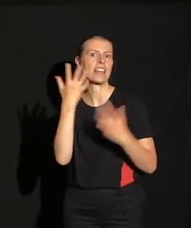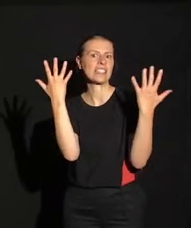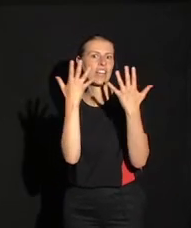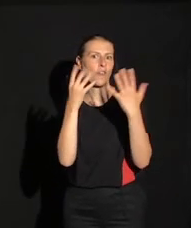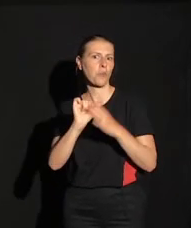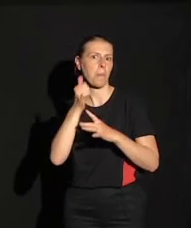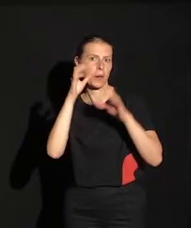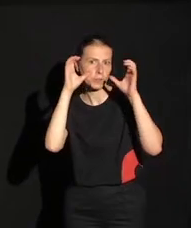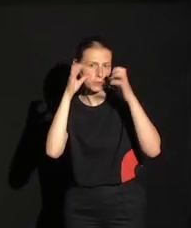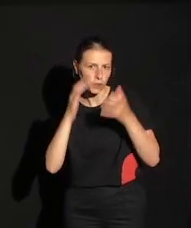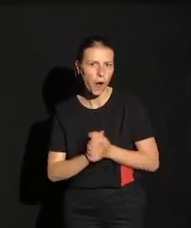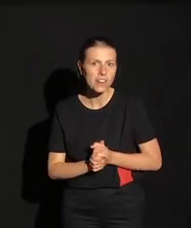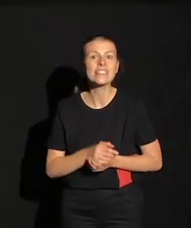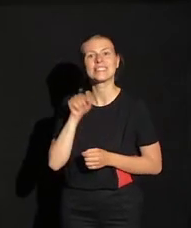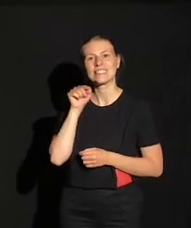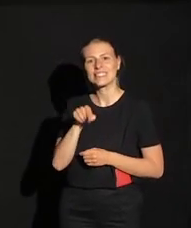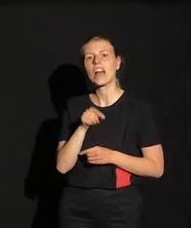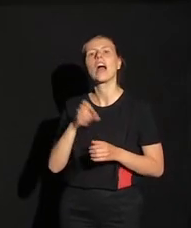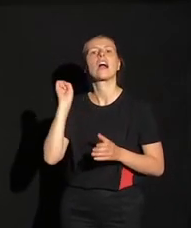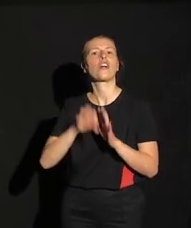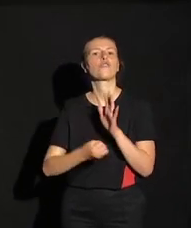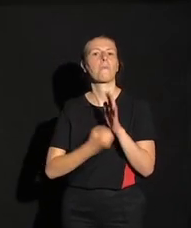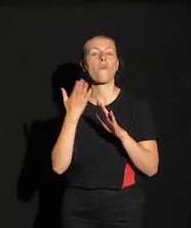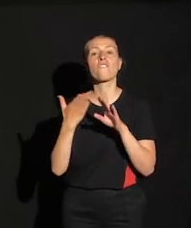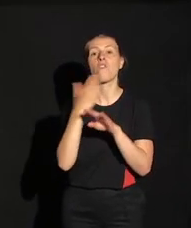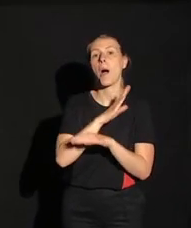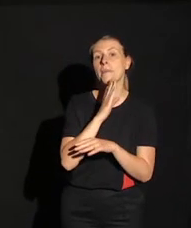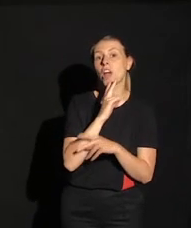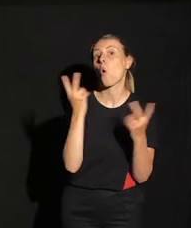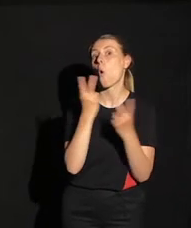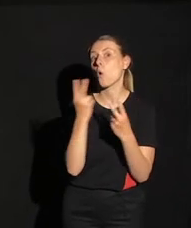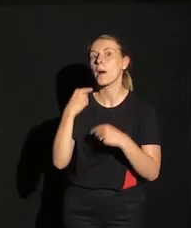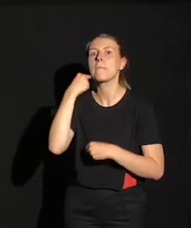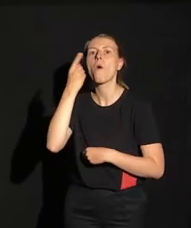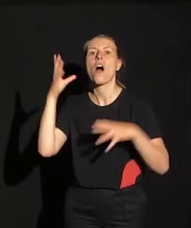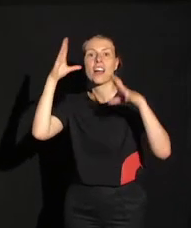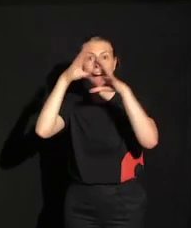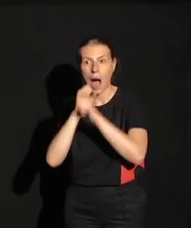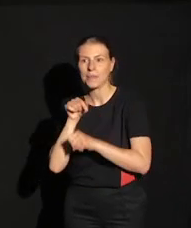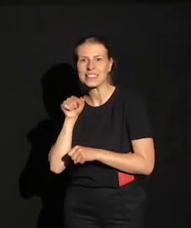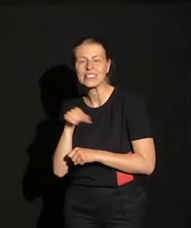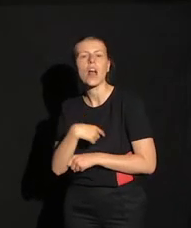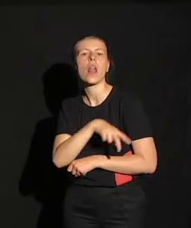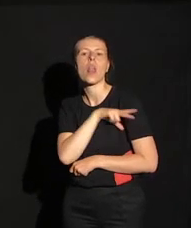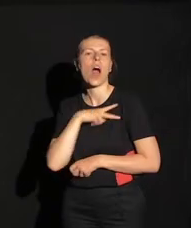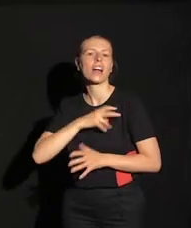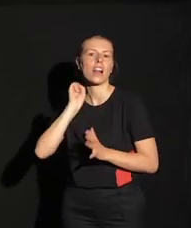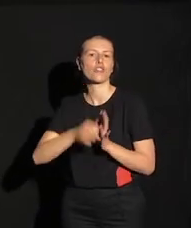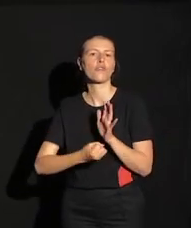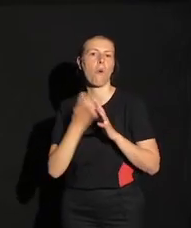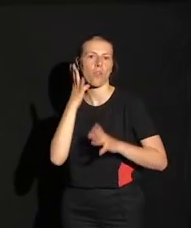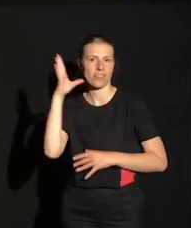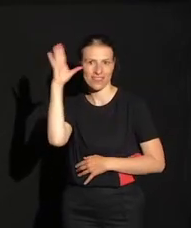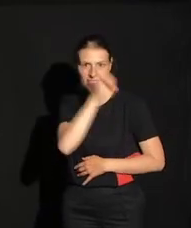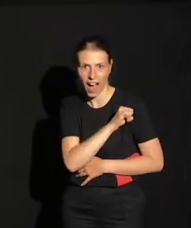unserem Klatschmohn-Vormittag oder morgen Abend zur langen Klatschmohn-Nacht.